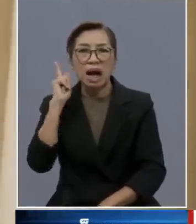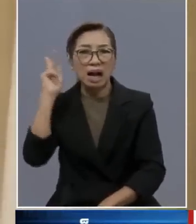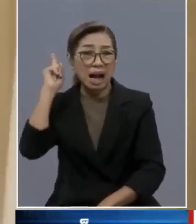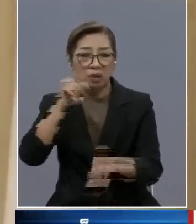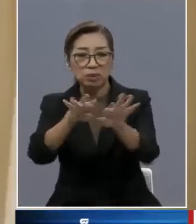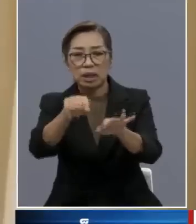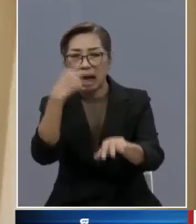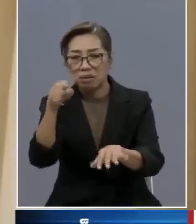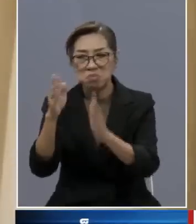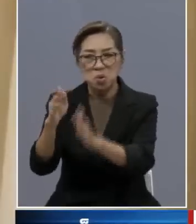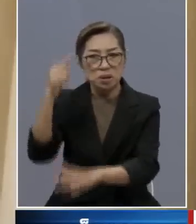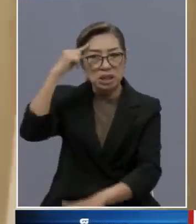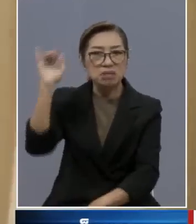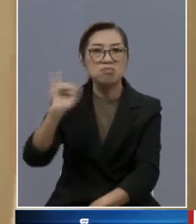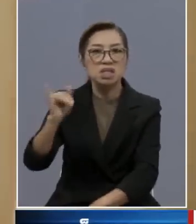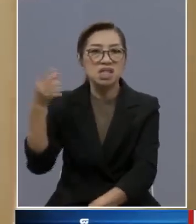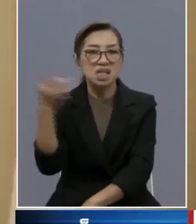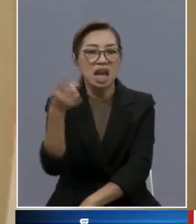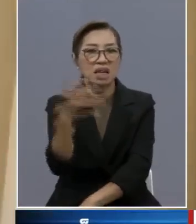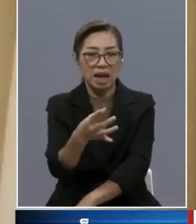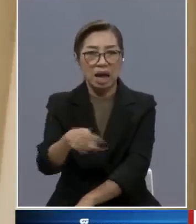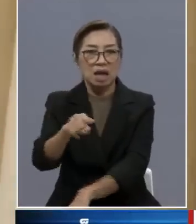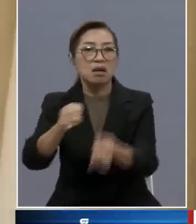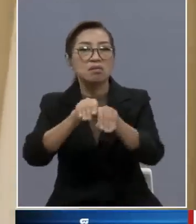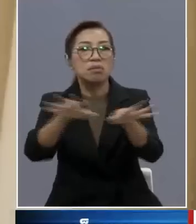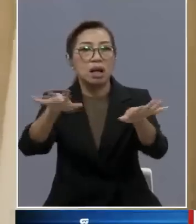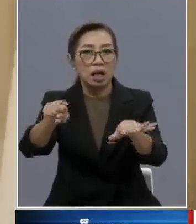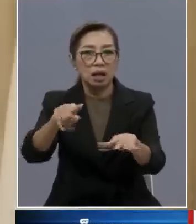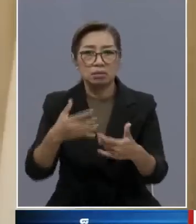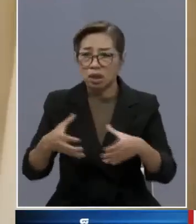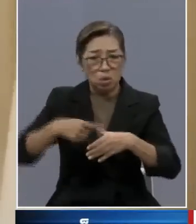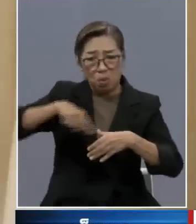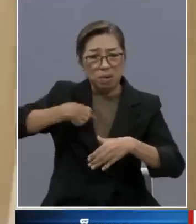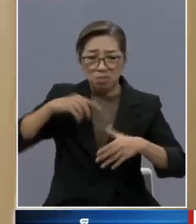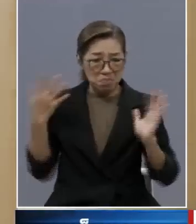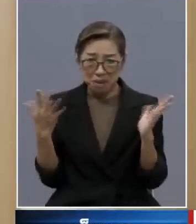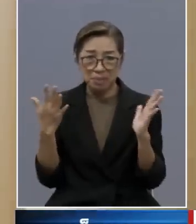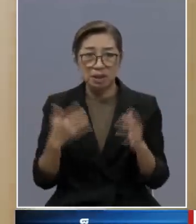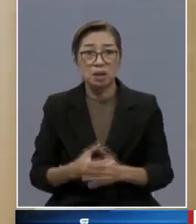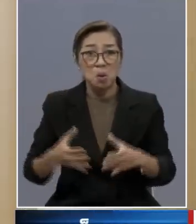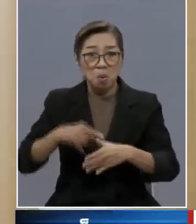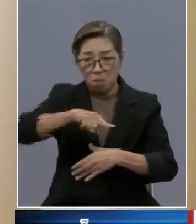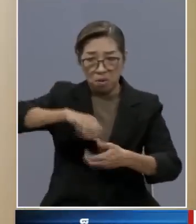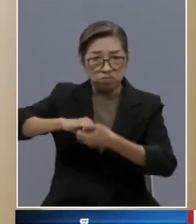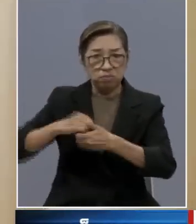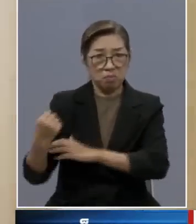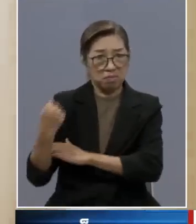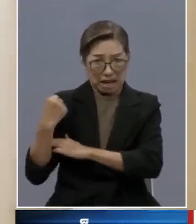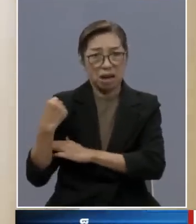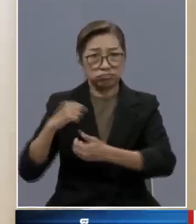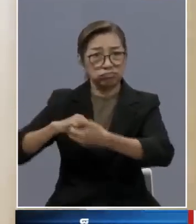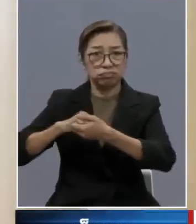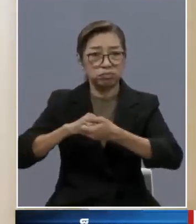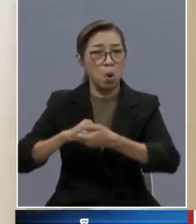เนี่ยนะสร้างขึ้นนะในครั้งนี้ไม่มีนะครับของเรามีความเข้มแข็งคงเกลียวน